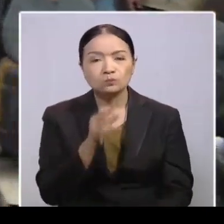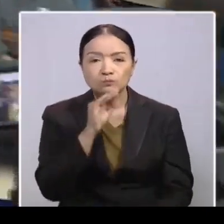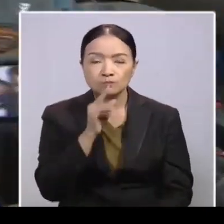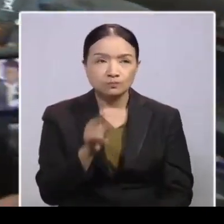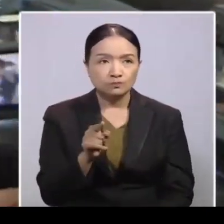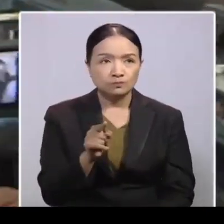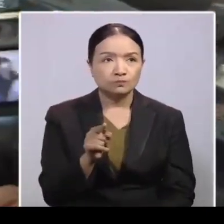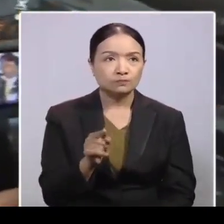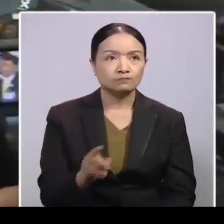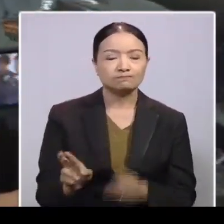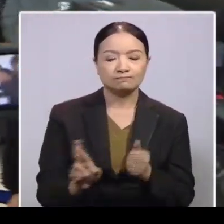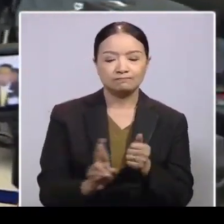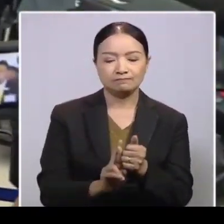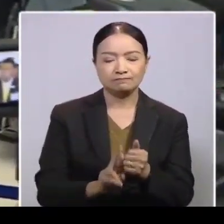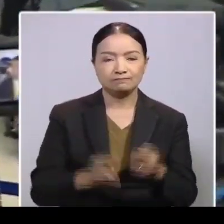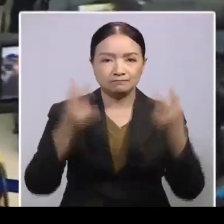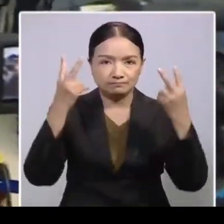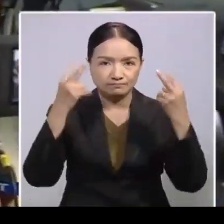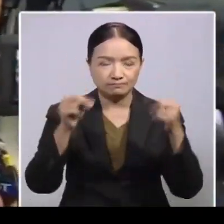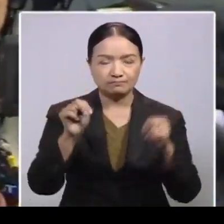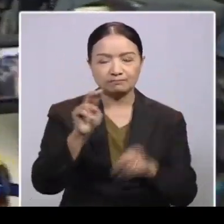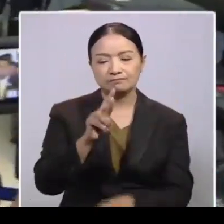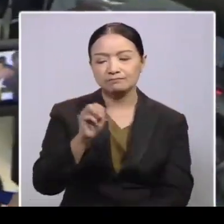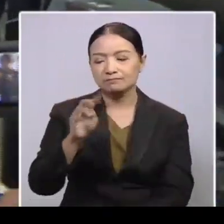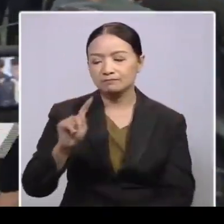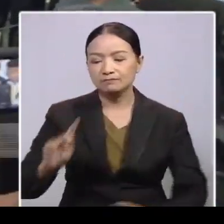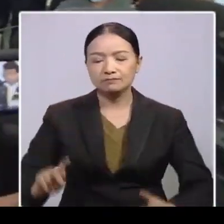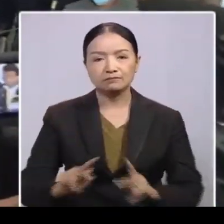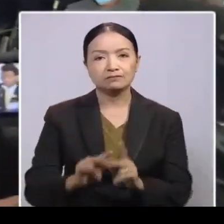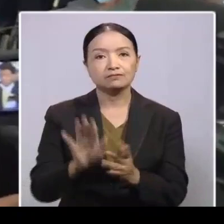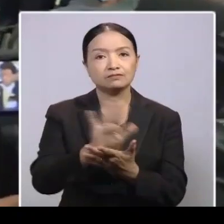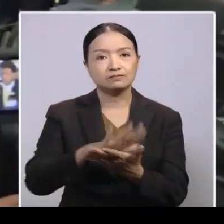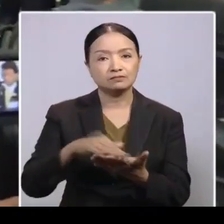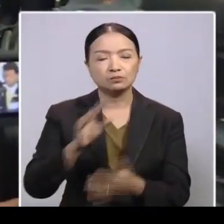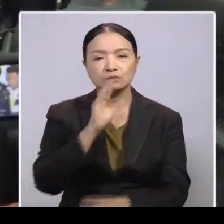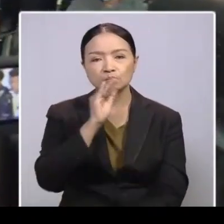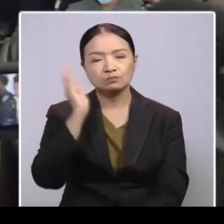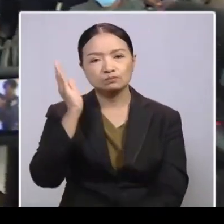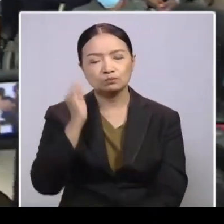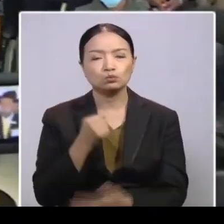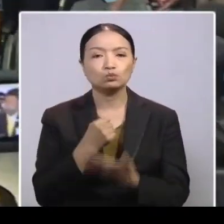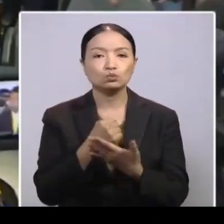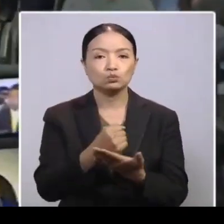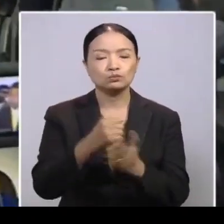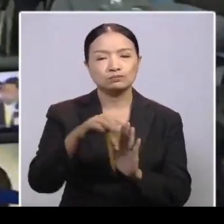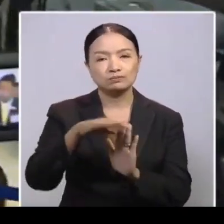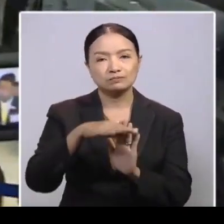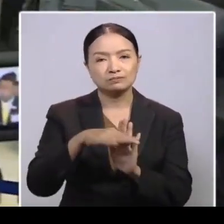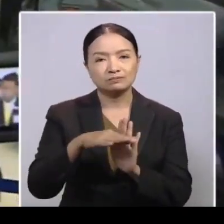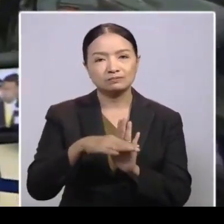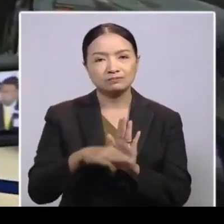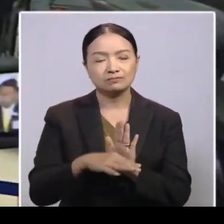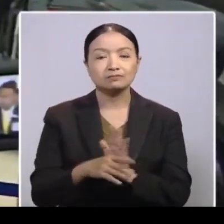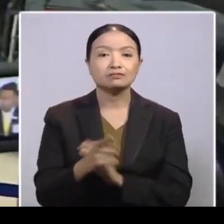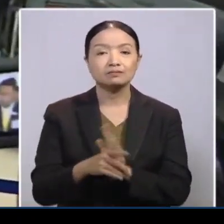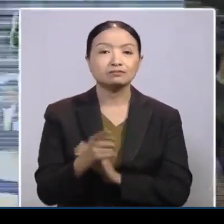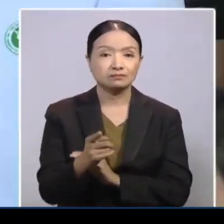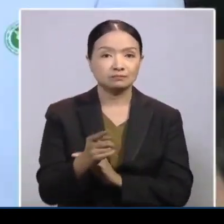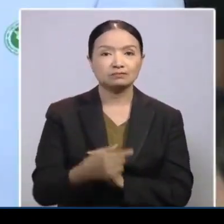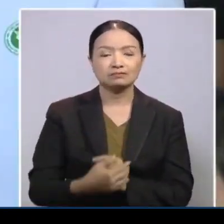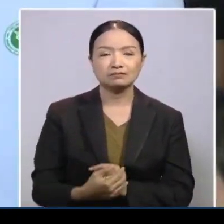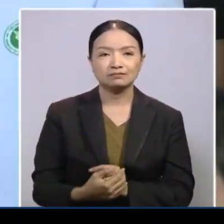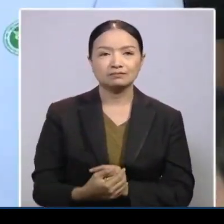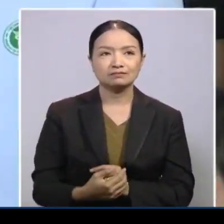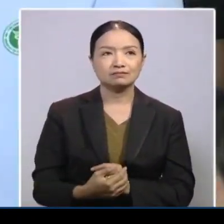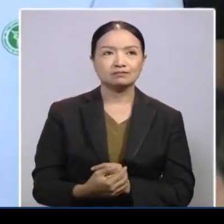เสียงท่านรองนายกรัฐมนตรีและรัฐมนตรีว่าการกระทรวงการต่างประเทศถึงมาตรการช่วยเหลือแรงงานคนอื่นในขณะนี้ครับ ประเทศอิส